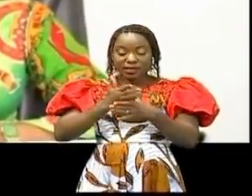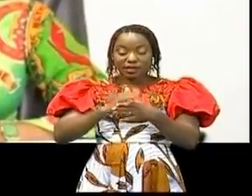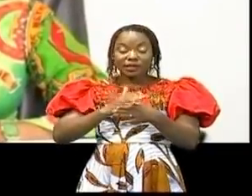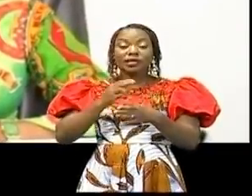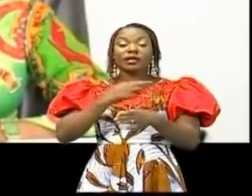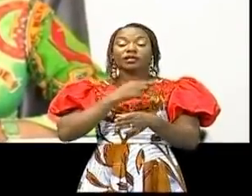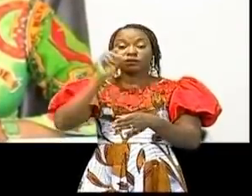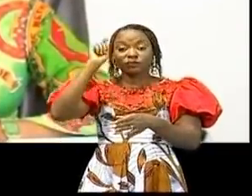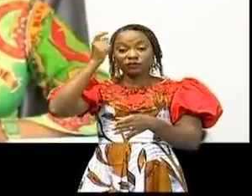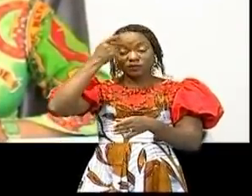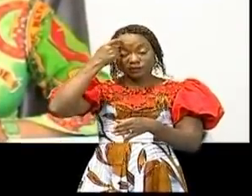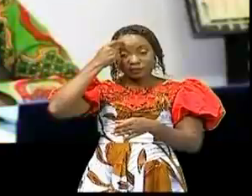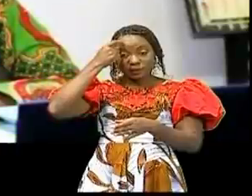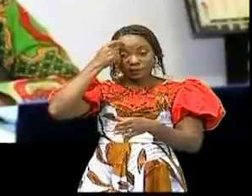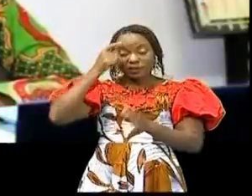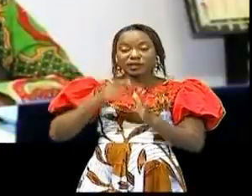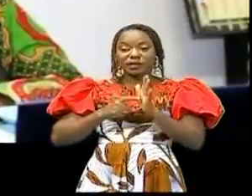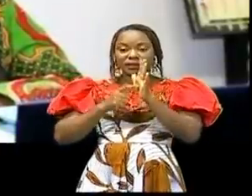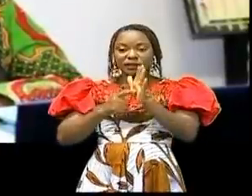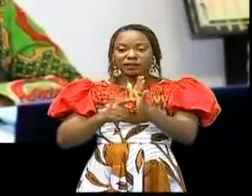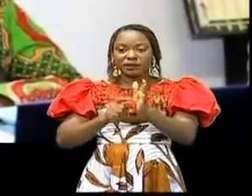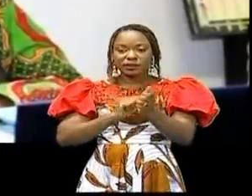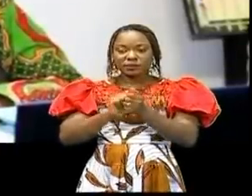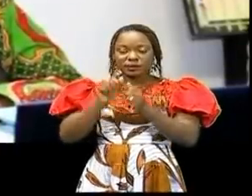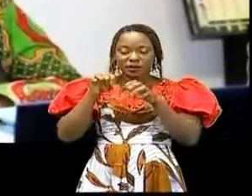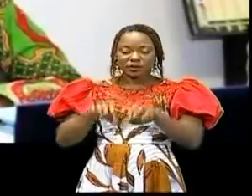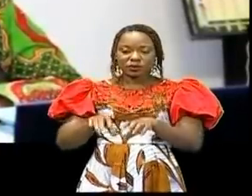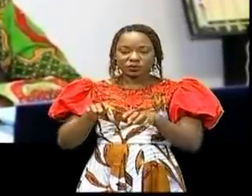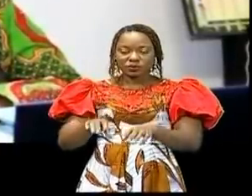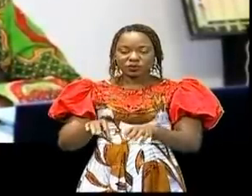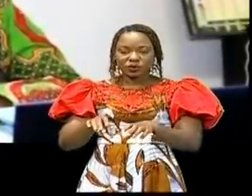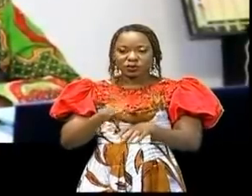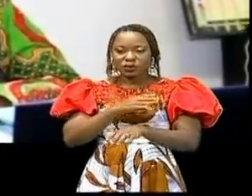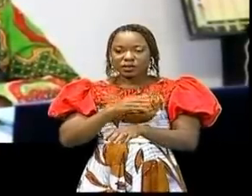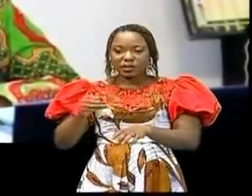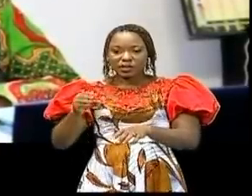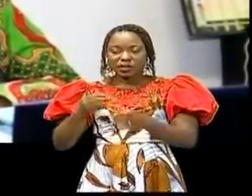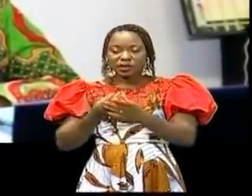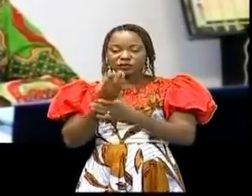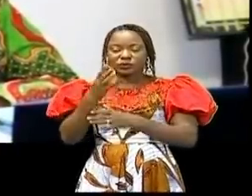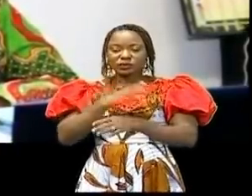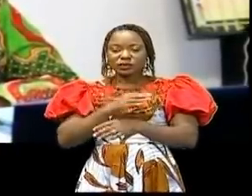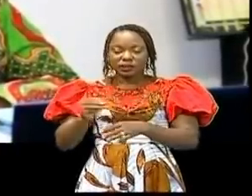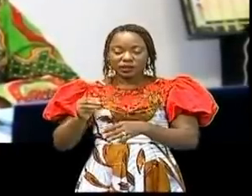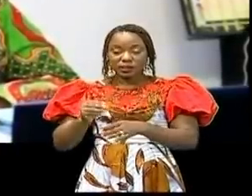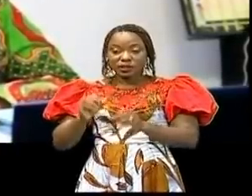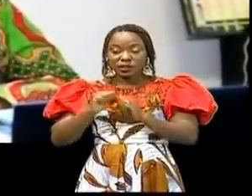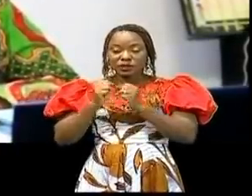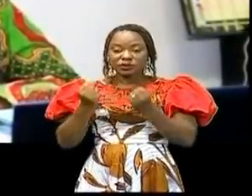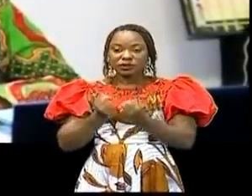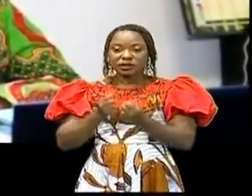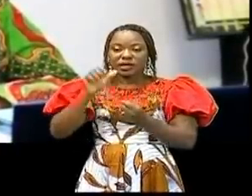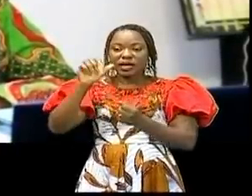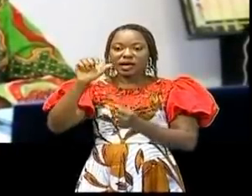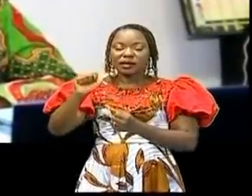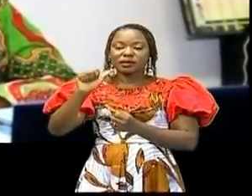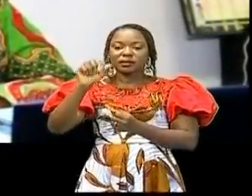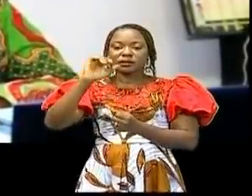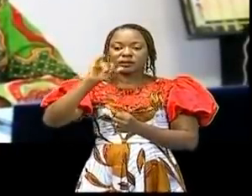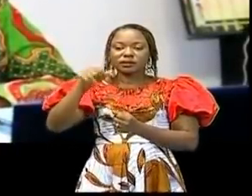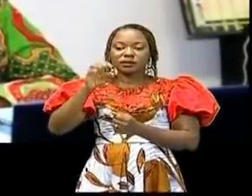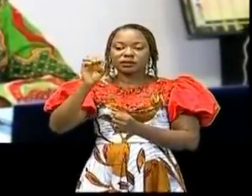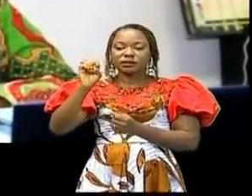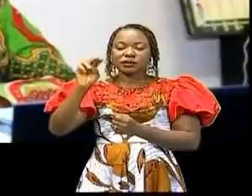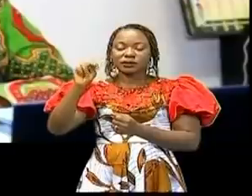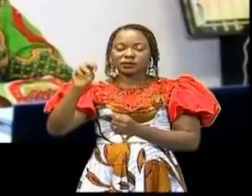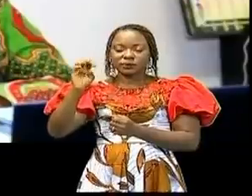gouvernement représenté par Congo Ressources et la société AGN Resources. Et c'est conformément aux